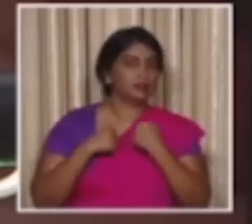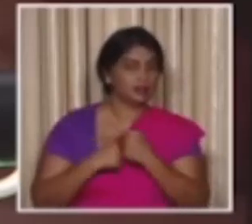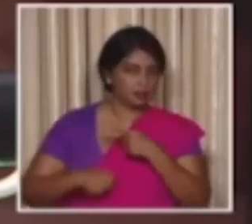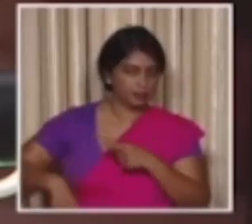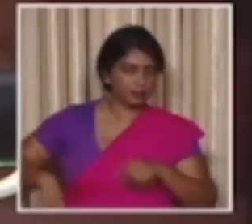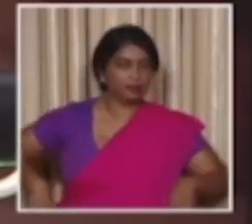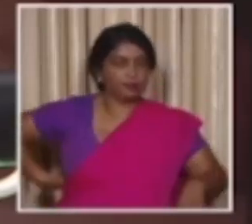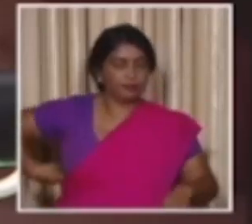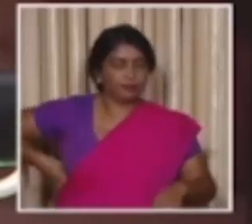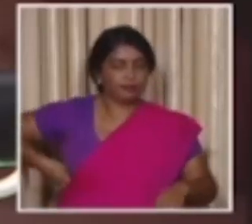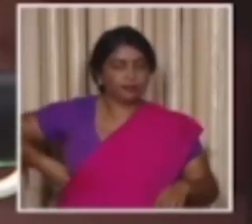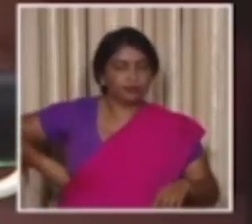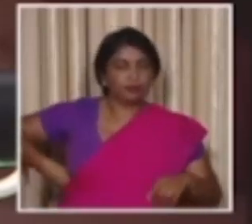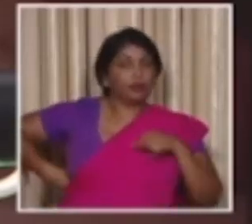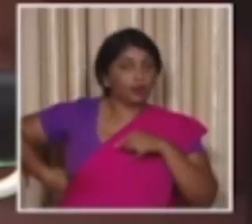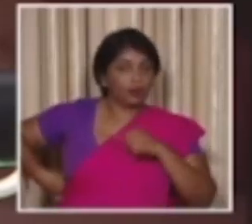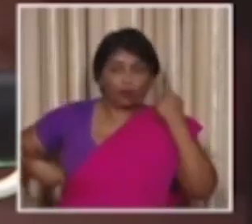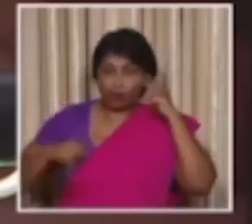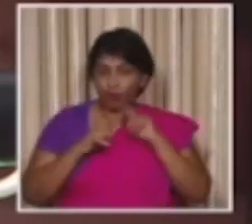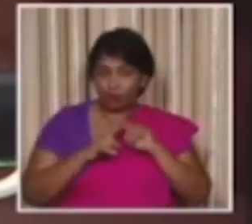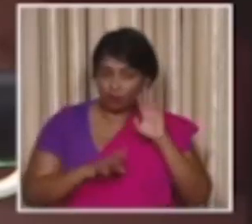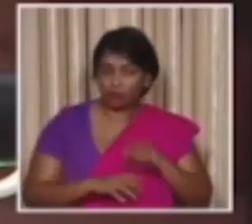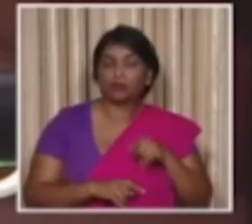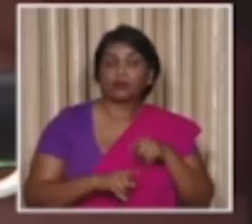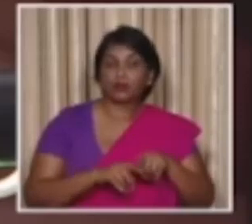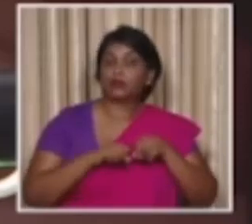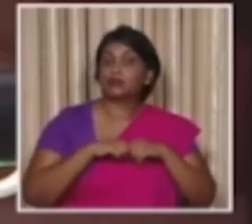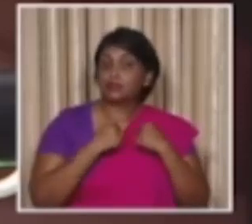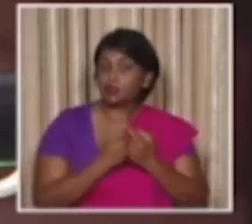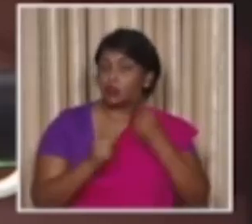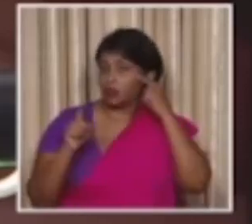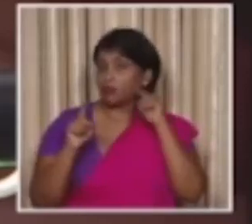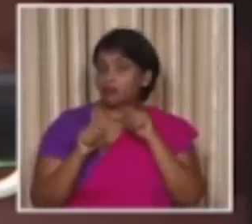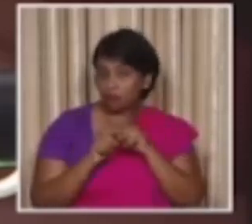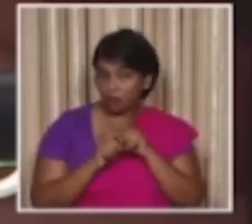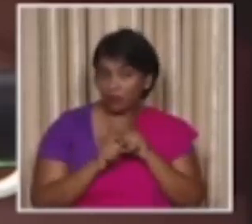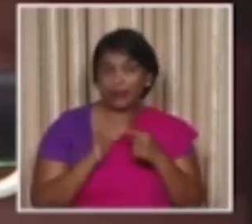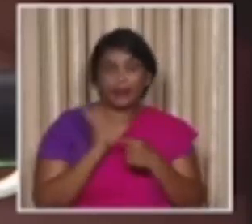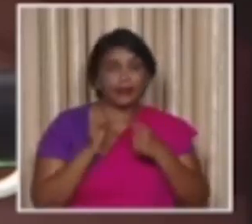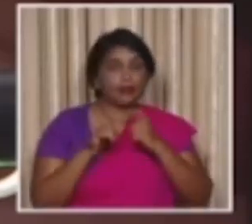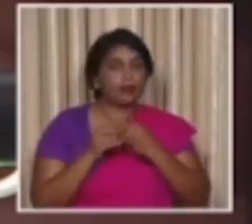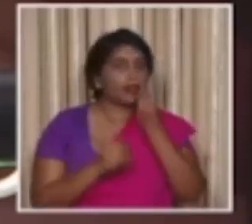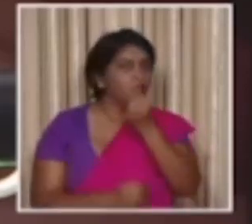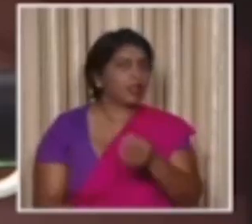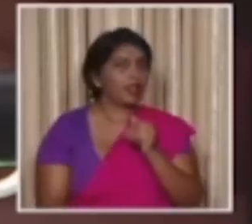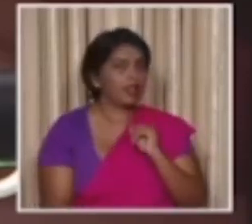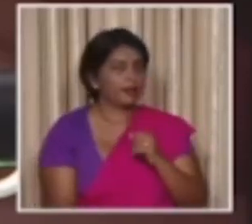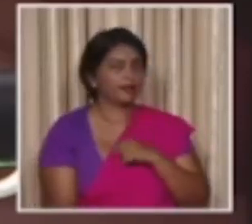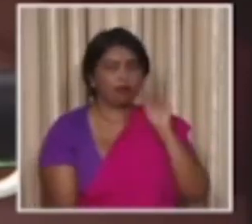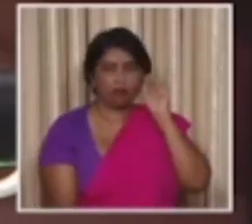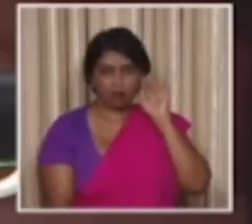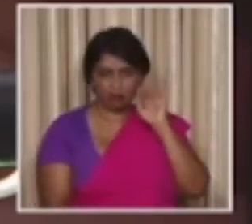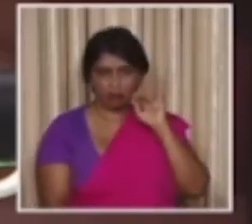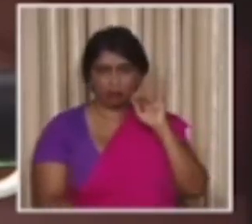සමාගම. මෙම තත්ත්වයේ තුල මෙම සමාගමම ඉලක්ක කරගෙන මෙම ටෙන්ඩරේ ප්‍රදානය කරේ ඇයි කියන එක මම දැනගන්න කැමතියි.